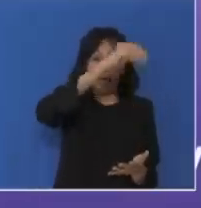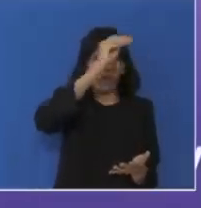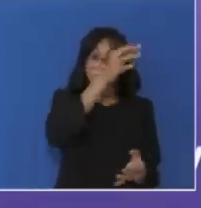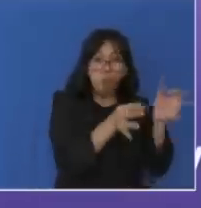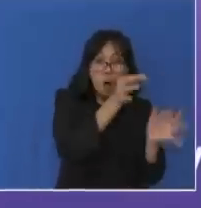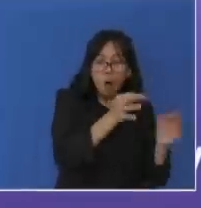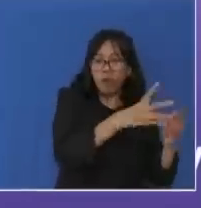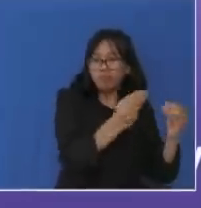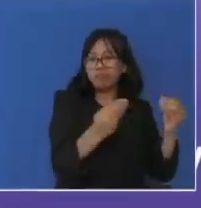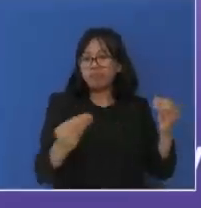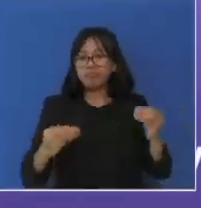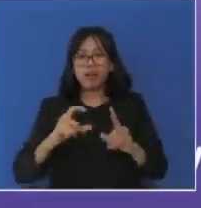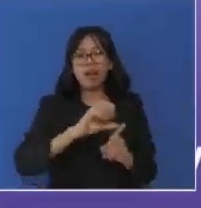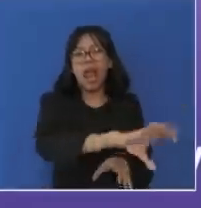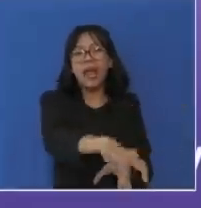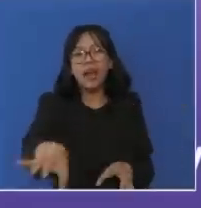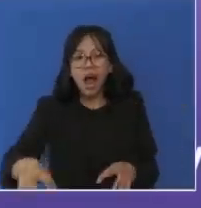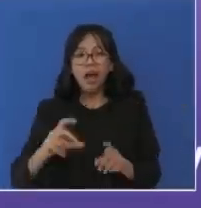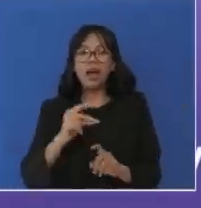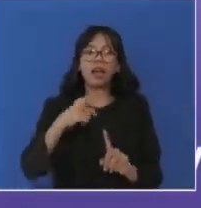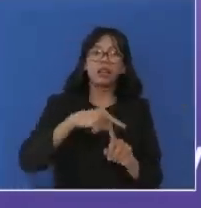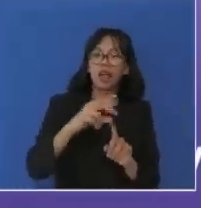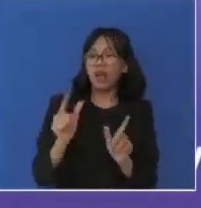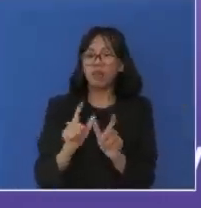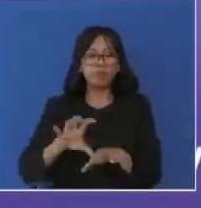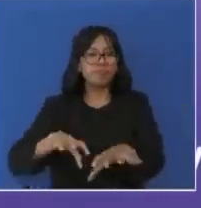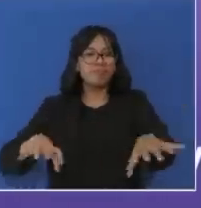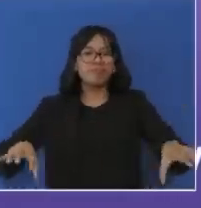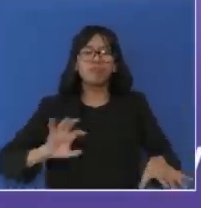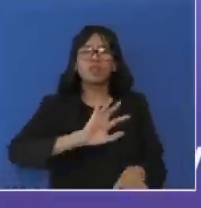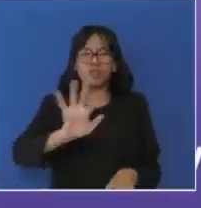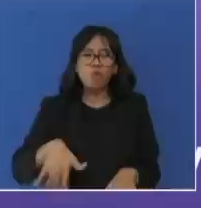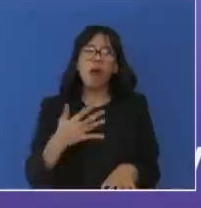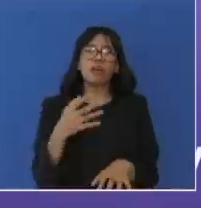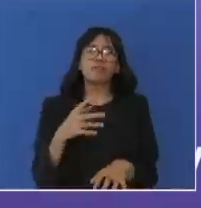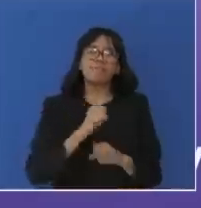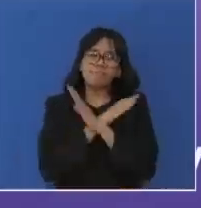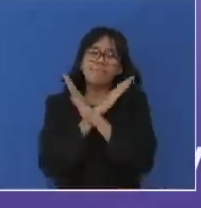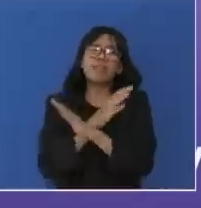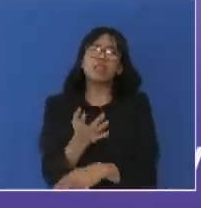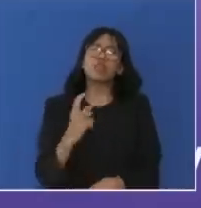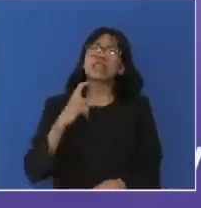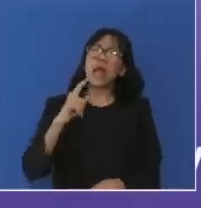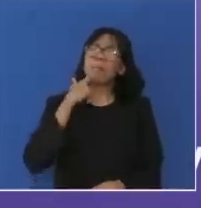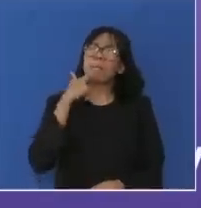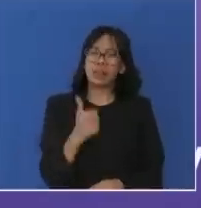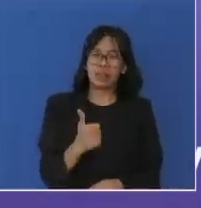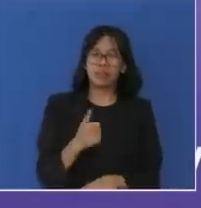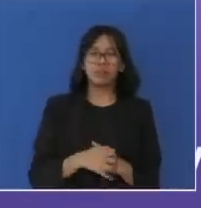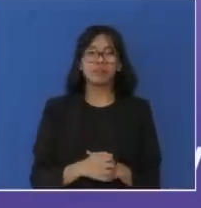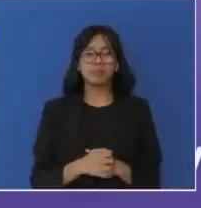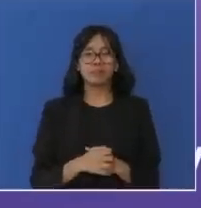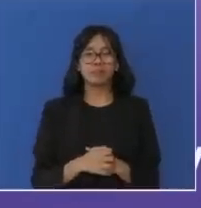dan sampai ke RT RW inilah satu-satunya cara yang bisa kita lakukan